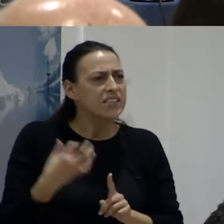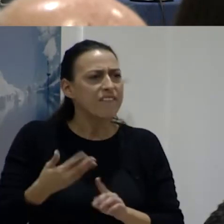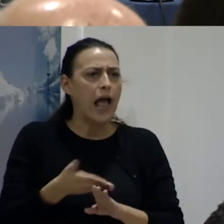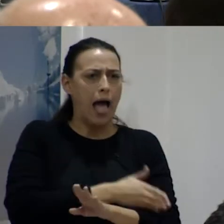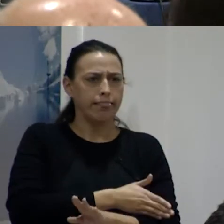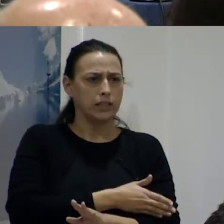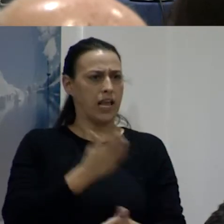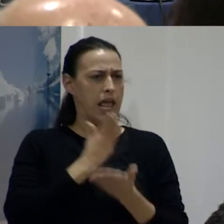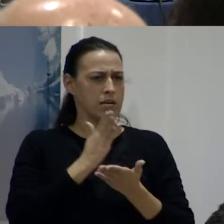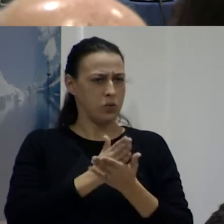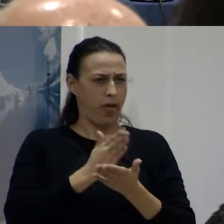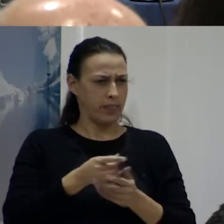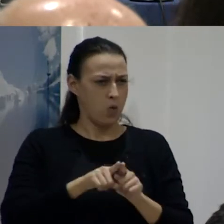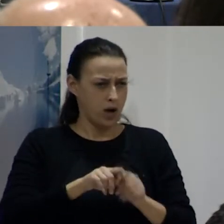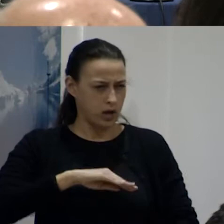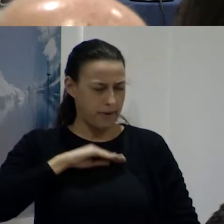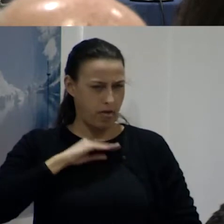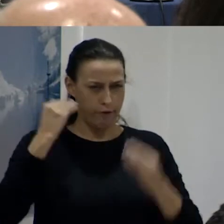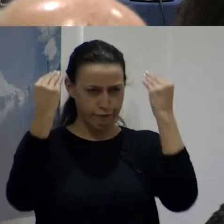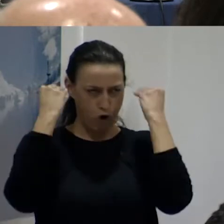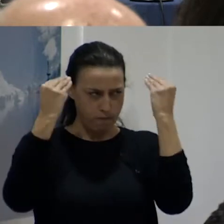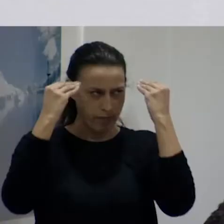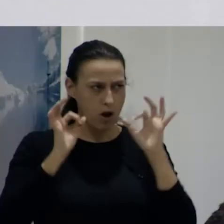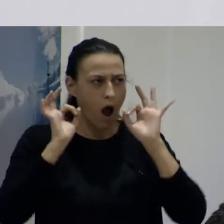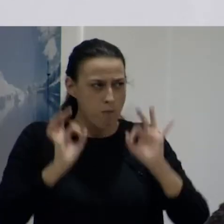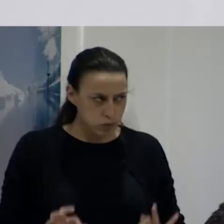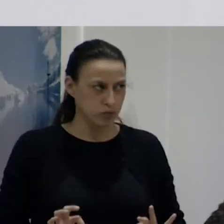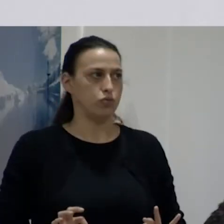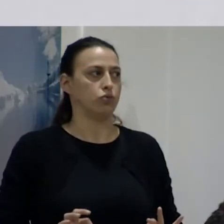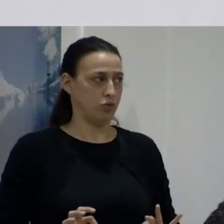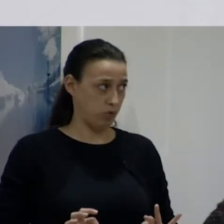i entesos en allò que tenen de més individual i personal.